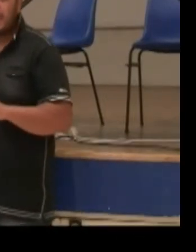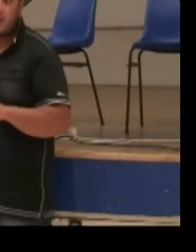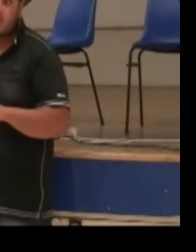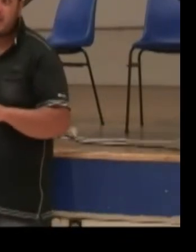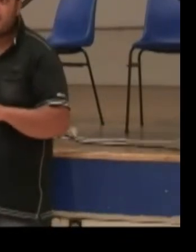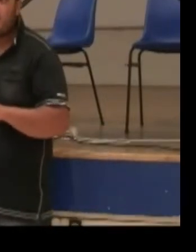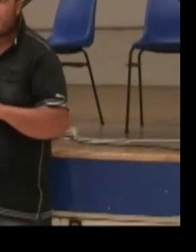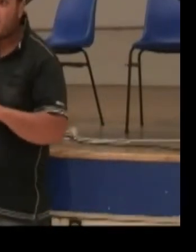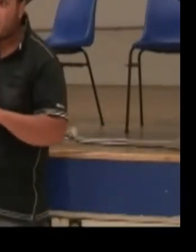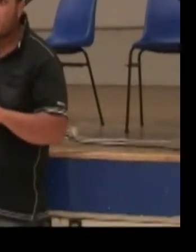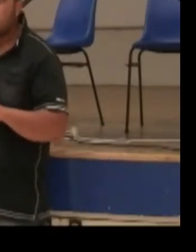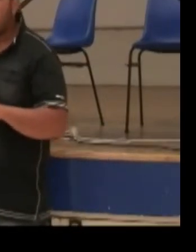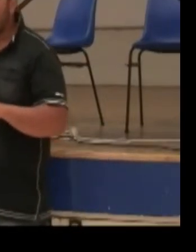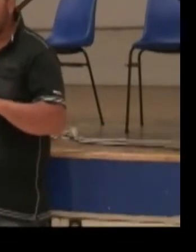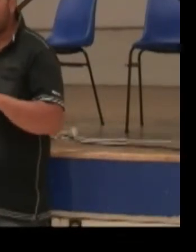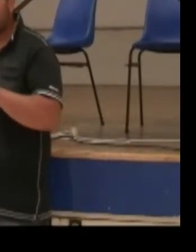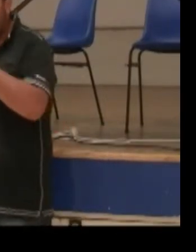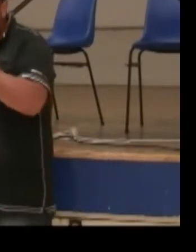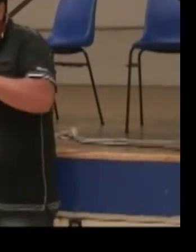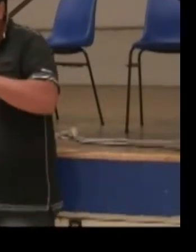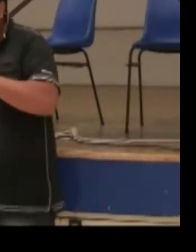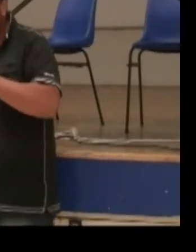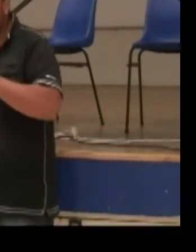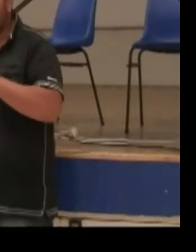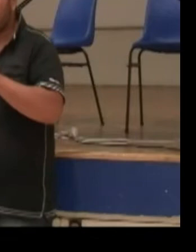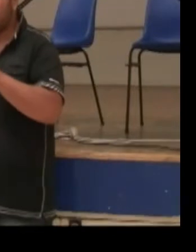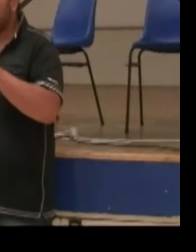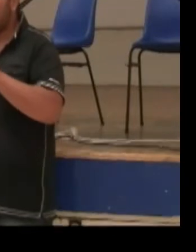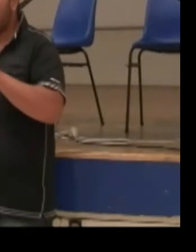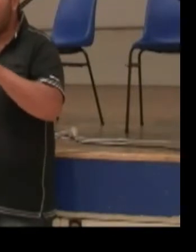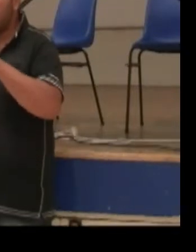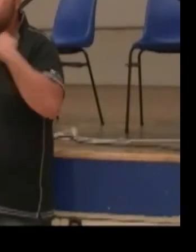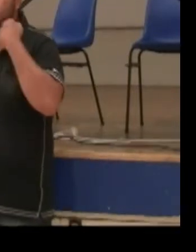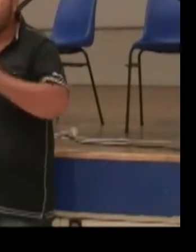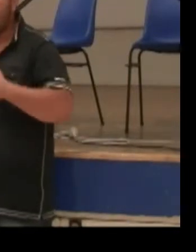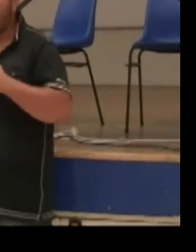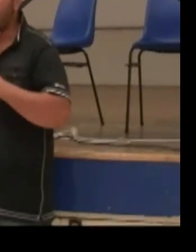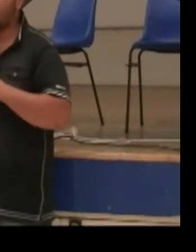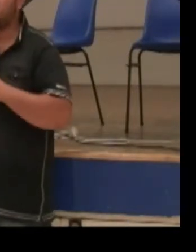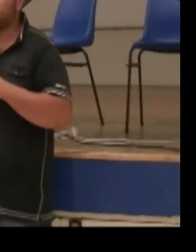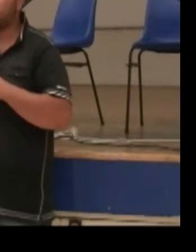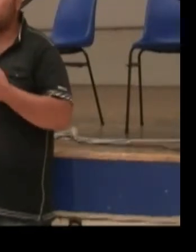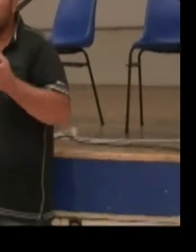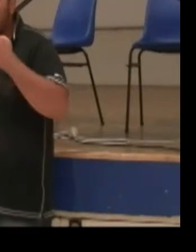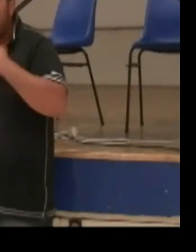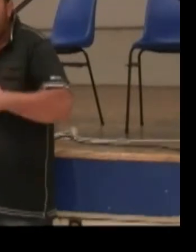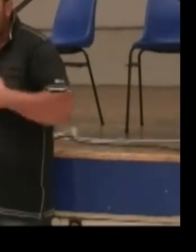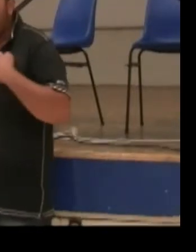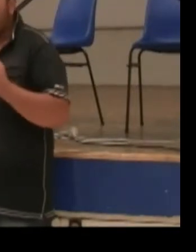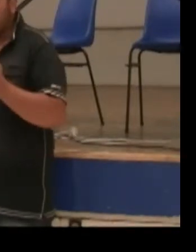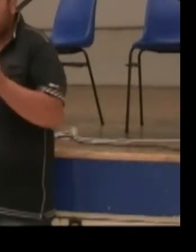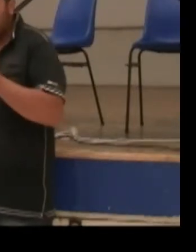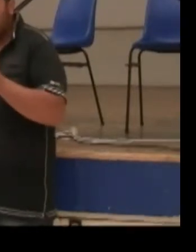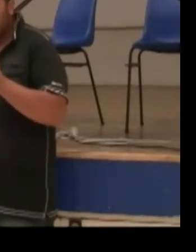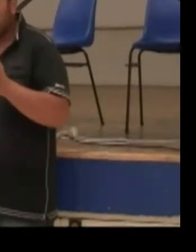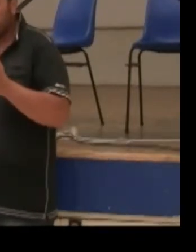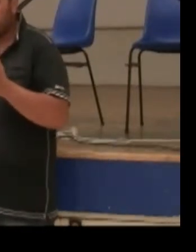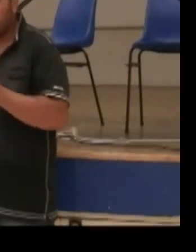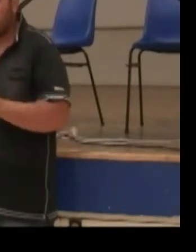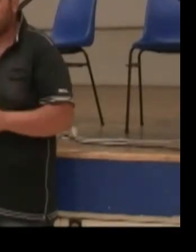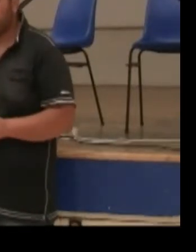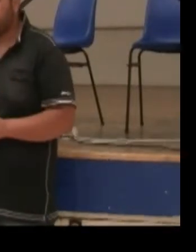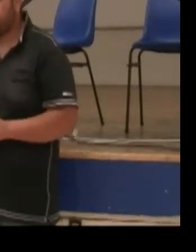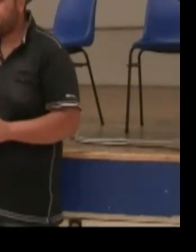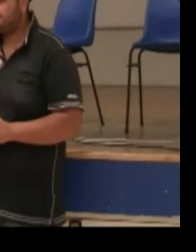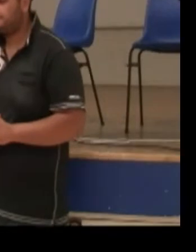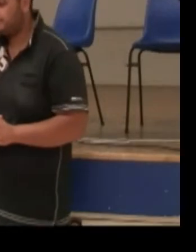écoutez وللكافرين عذاب أليم. Les mécréants ils ont un châtiment douloureux. C'est ce que dit Allah سبحانه وتعالى. Cette aya c'est l'aya 104. Si